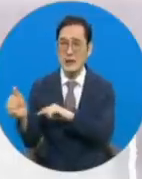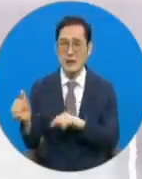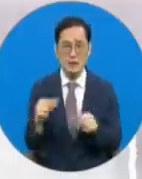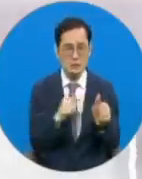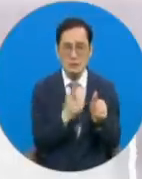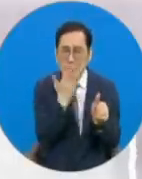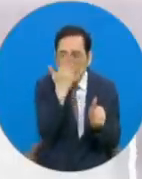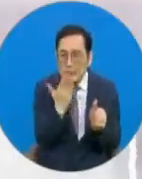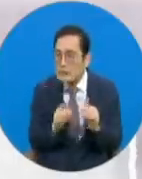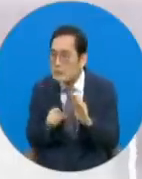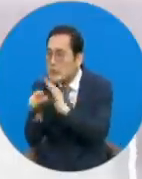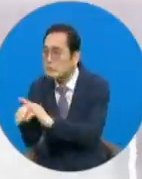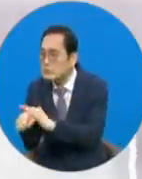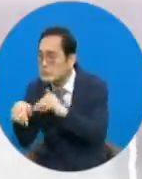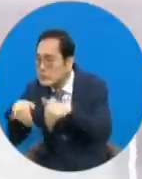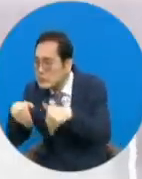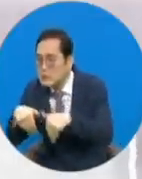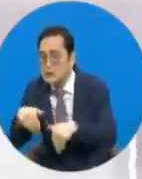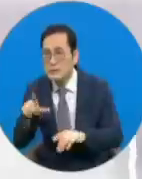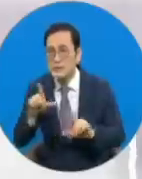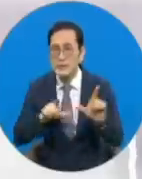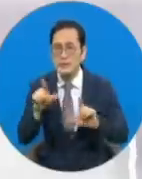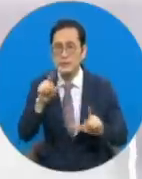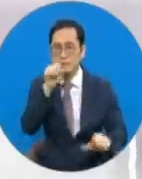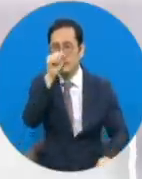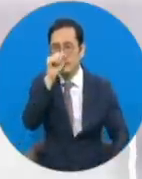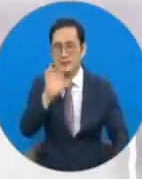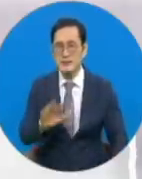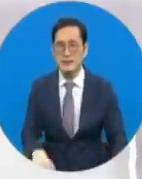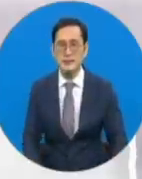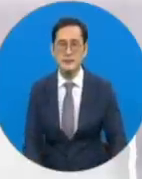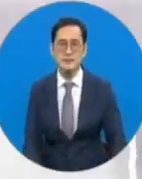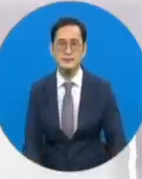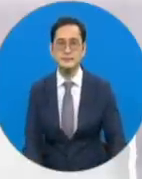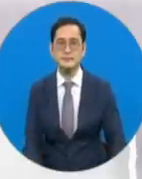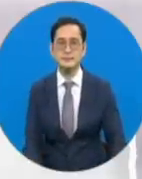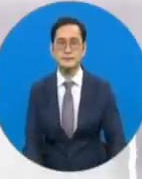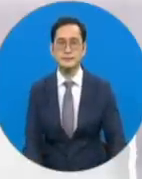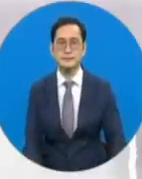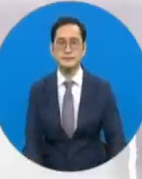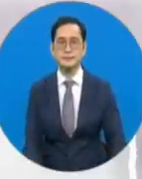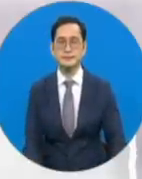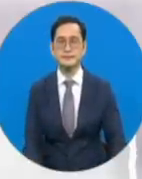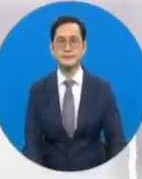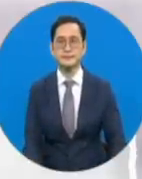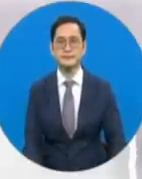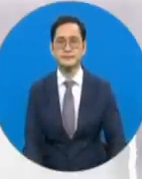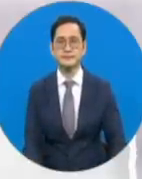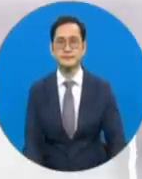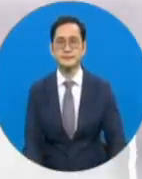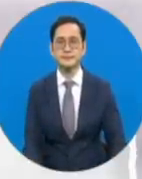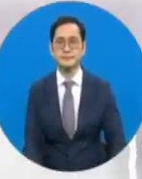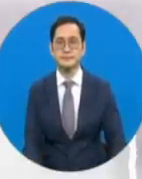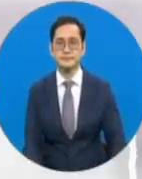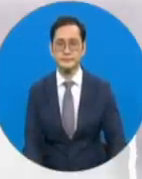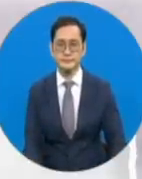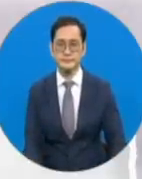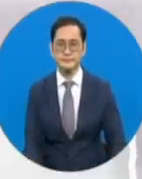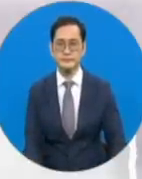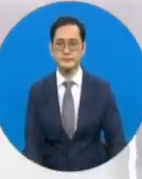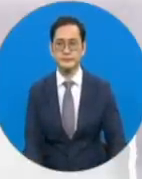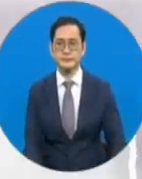뭐 이런 국제적 관례랄지 이런 거에 벗어날 뿐만 아니라 그 내용에 있어서도 굉장히 저는 좋지 않았다 이렇게 봅니다.